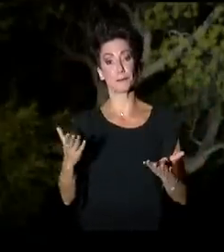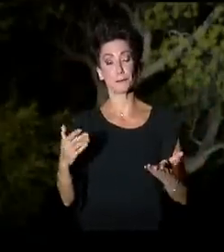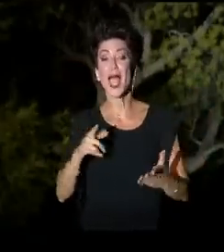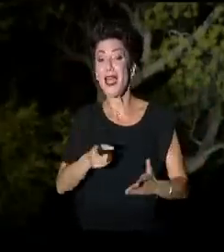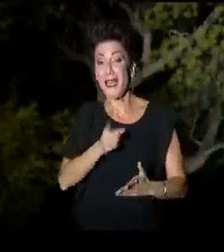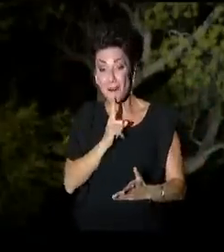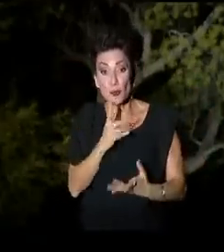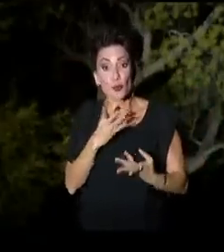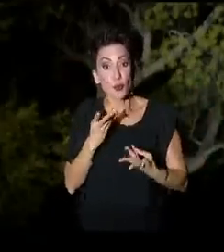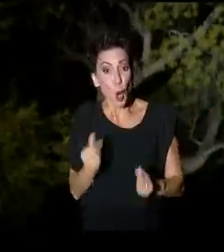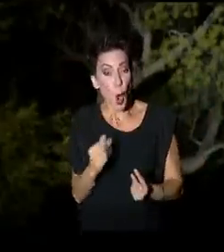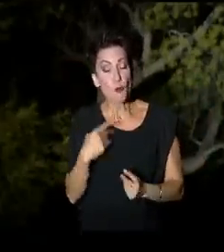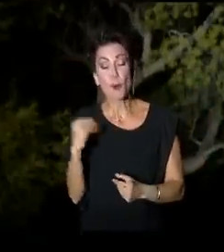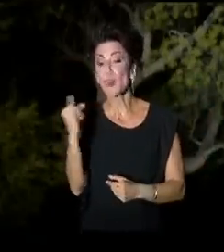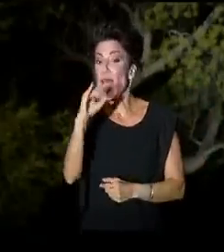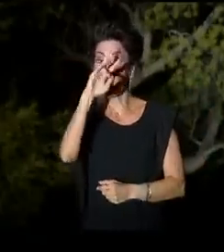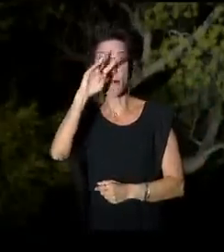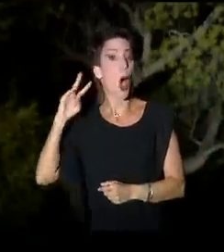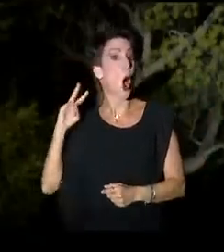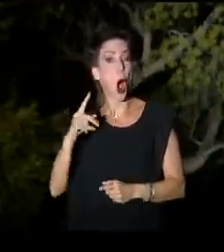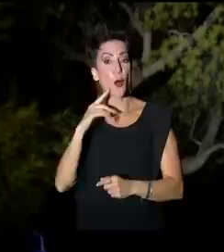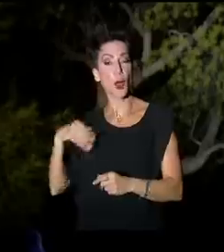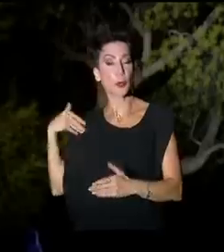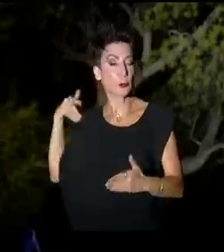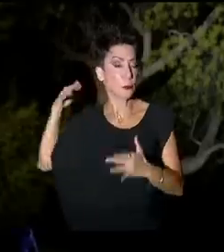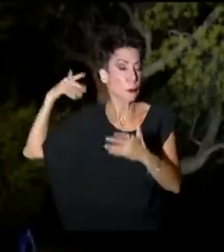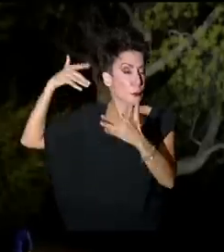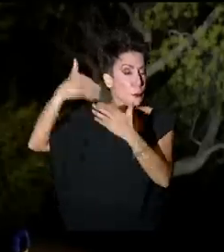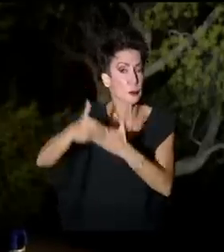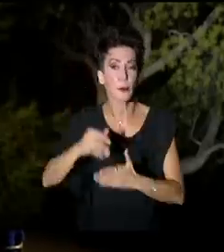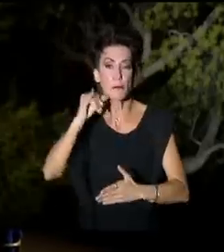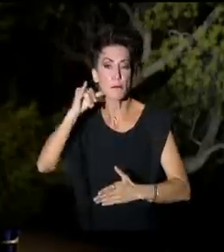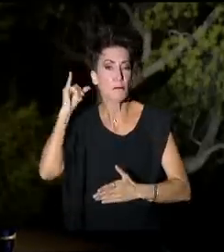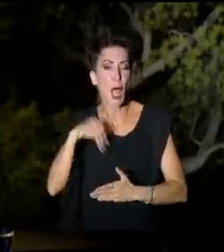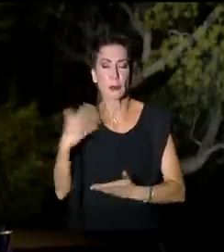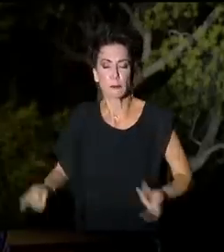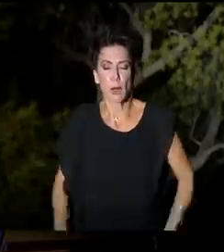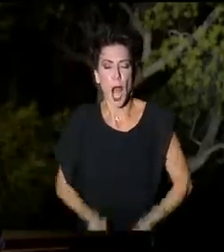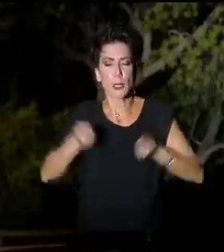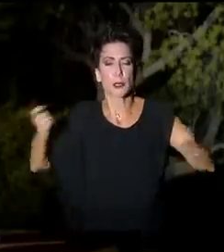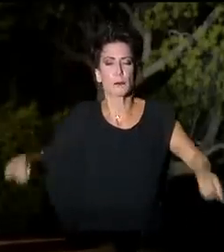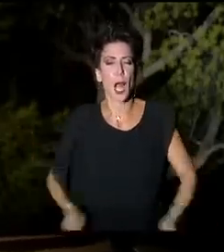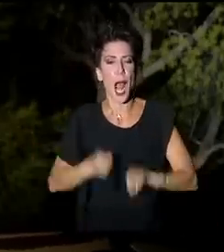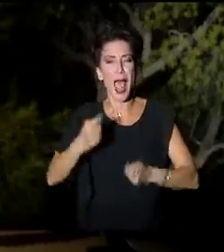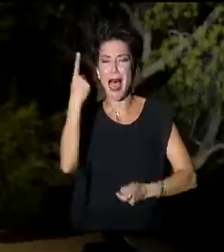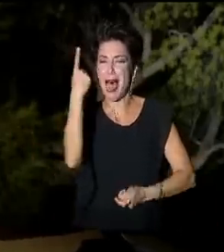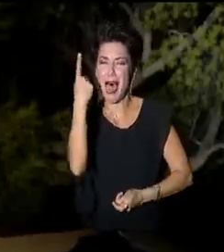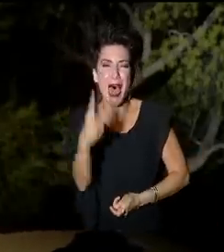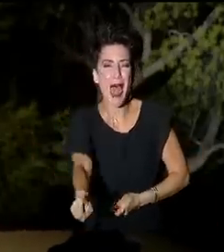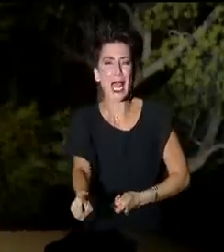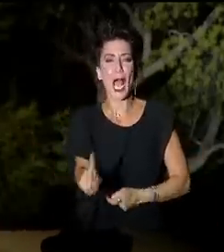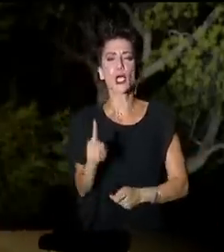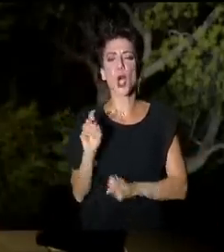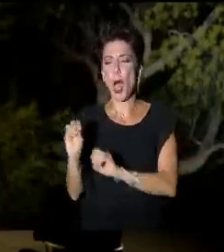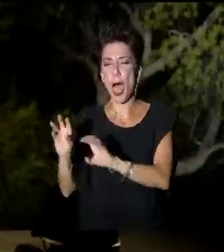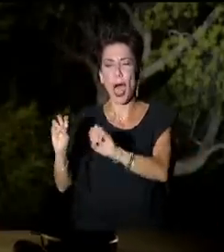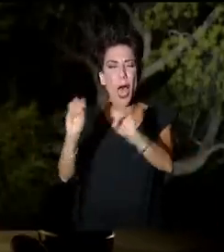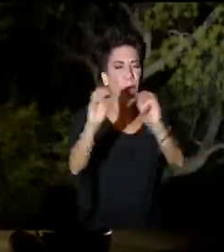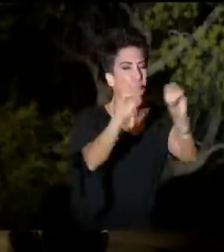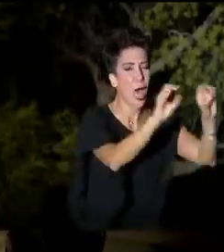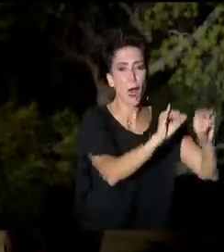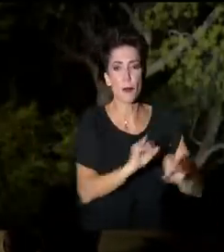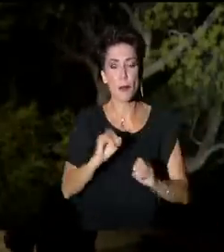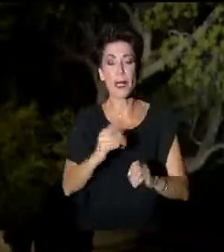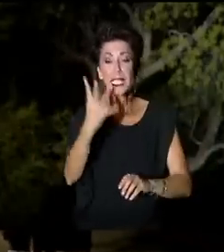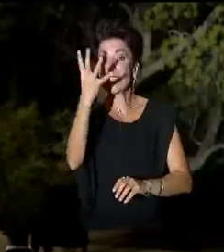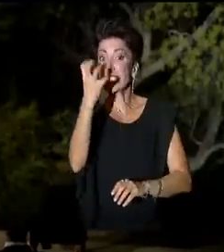δεκαετίες τις έδρες ελληνικών σπουδών στο εξωτερικό σε περισσότερα από 100 εκπαιδευτικά ιδρύματα σε 40 χώρες από την